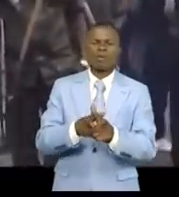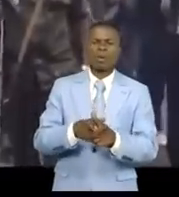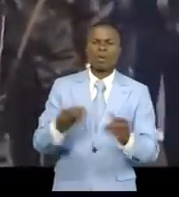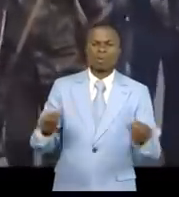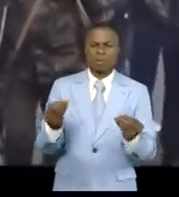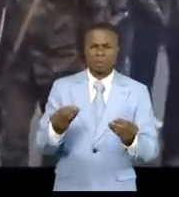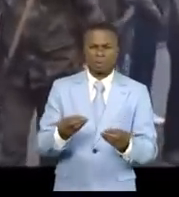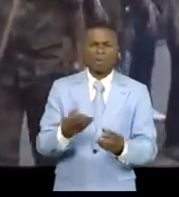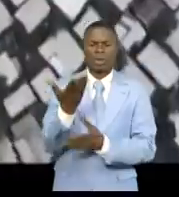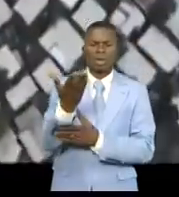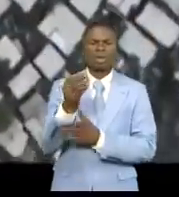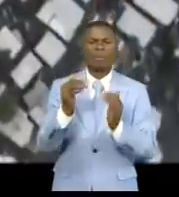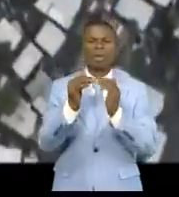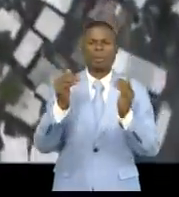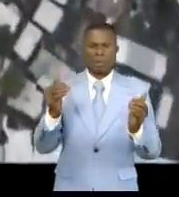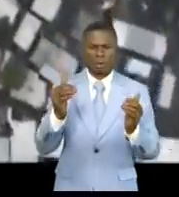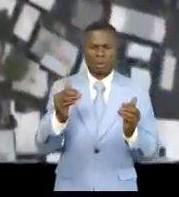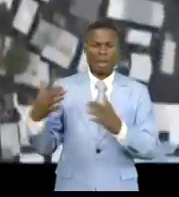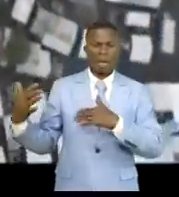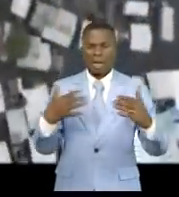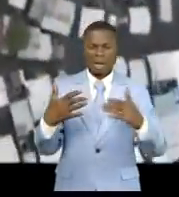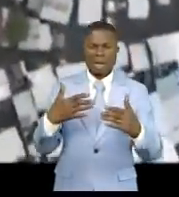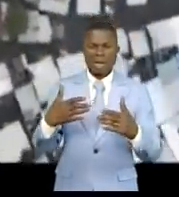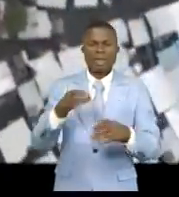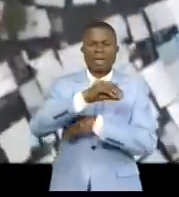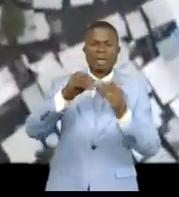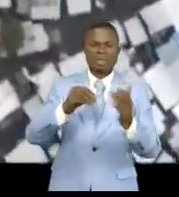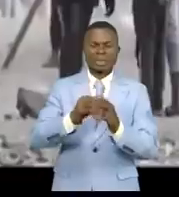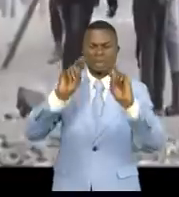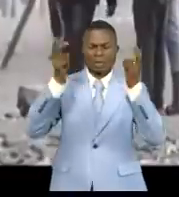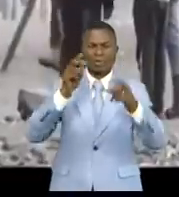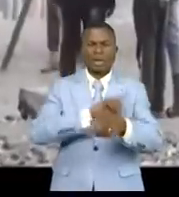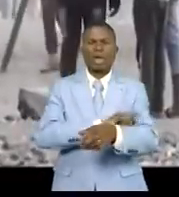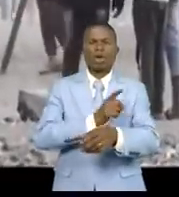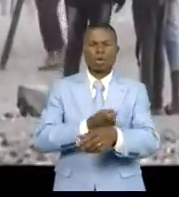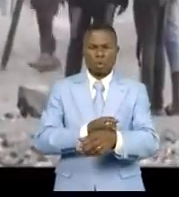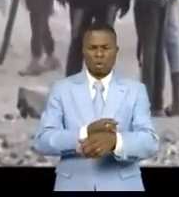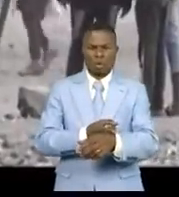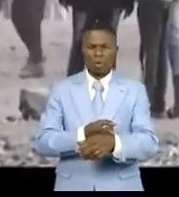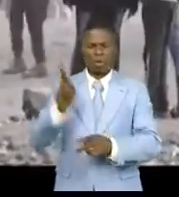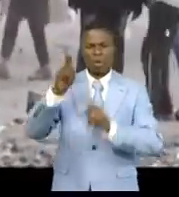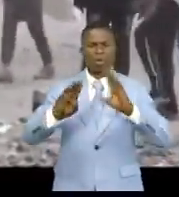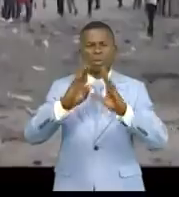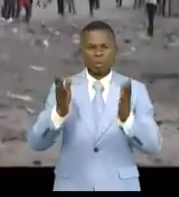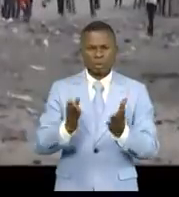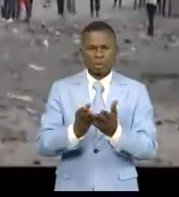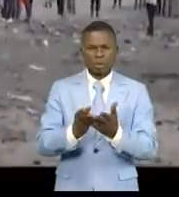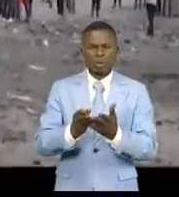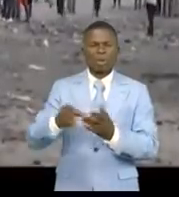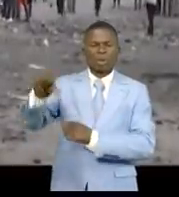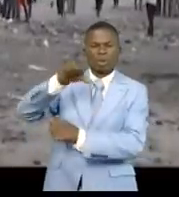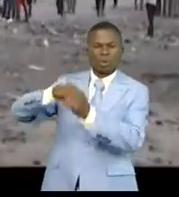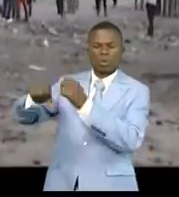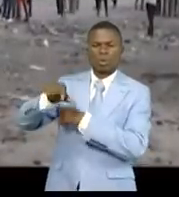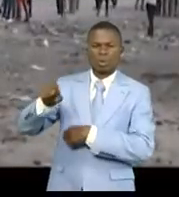de restaurer l'autorité de l'État. C'est une guerre en plein centre-ville et milieu urbain que la population vivant dans les encablures de